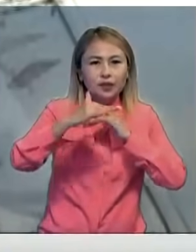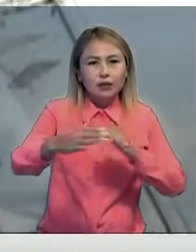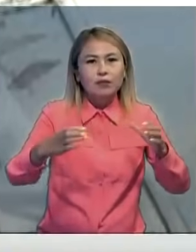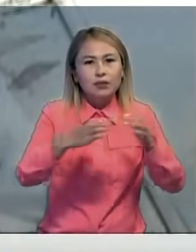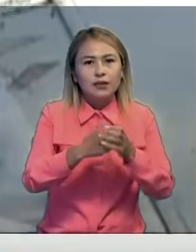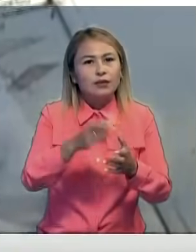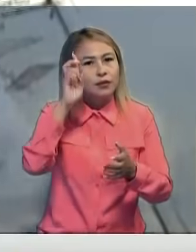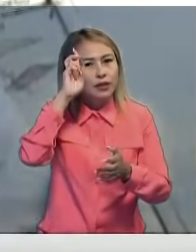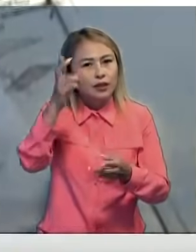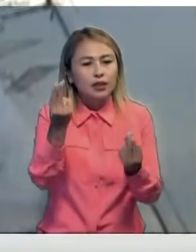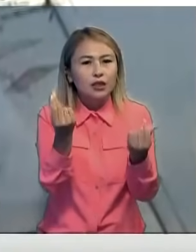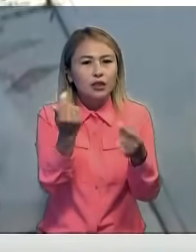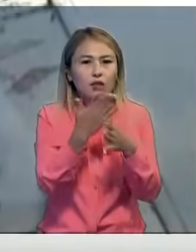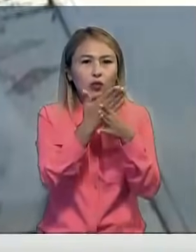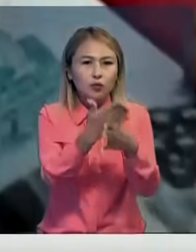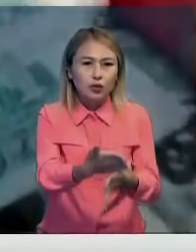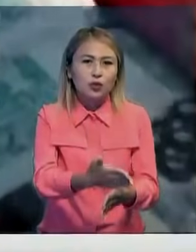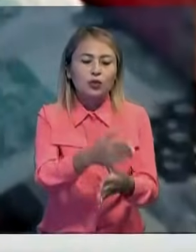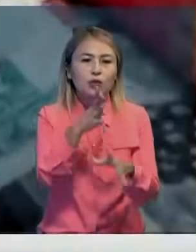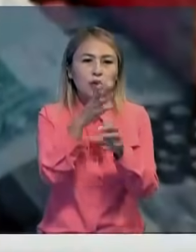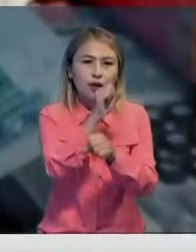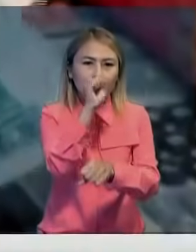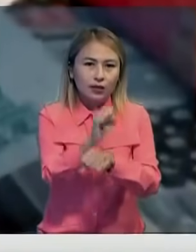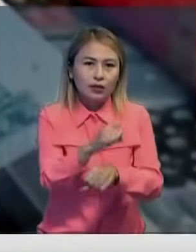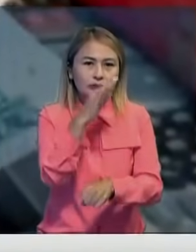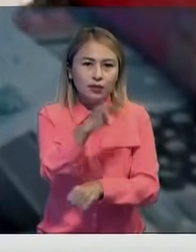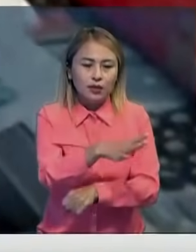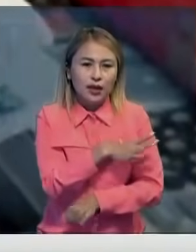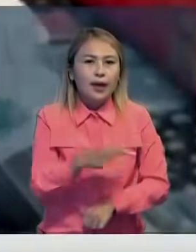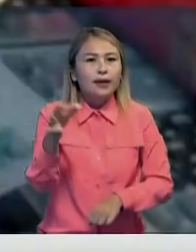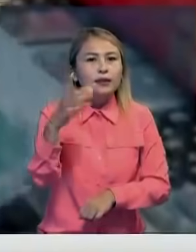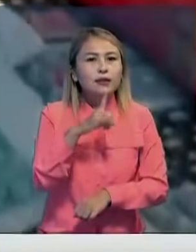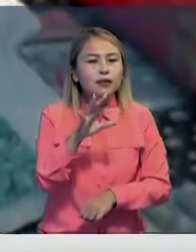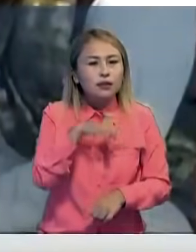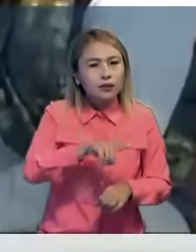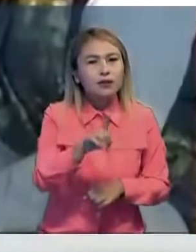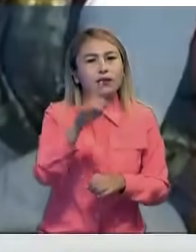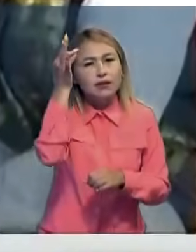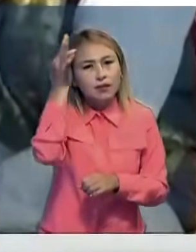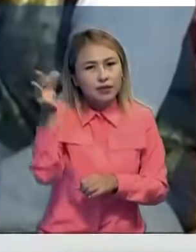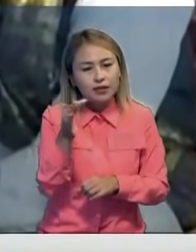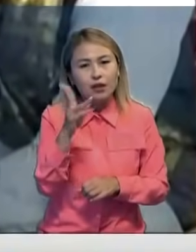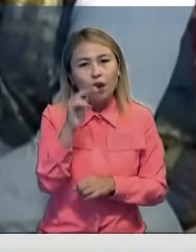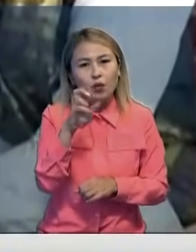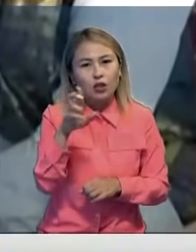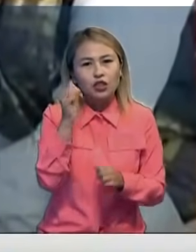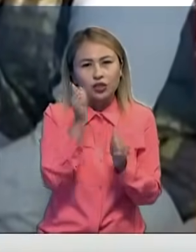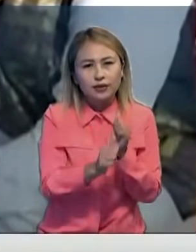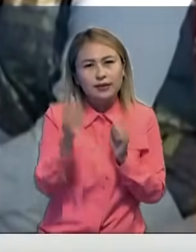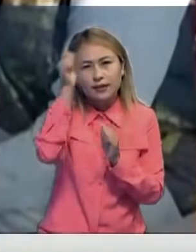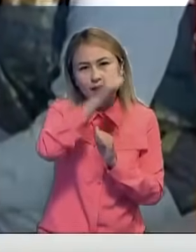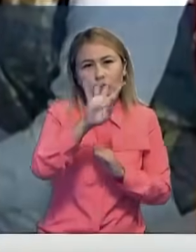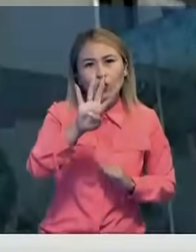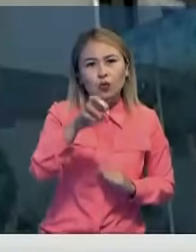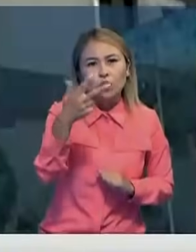тәліптер билікті басып алса, мемлекетке қаржылай көмек көрсетуін доғаратынын ескерткен еді. Негізі немістер ресми Кабулға жыл